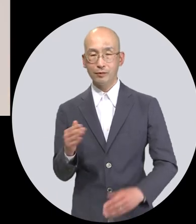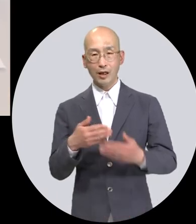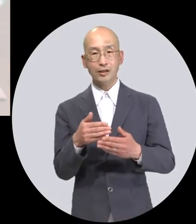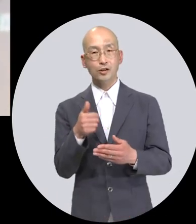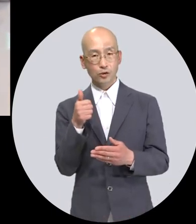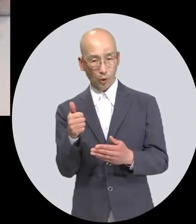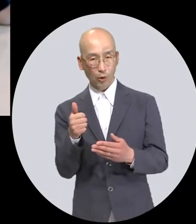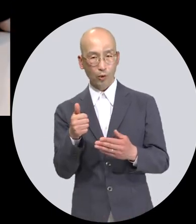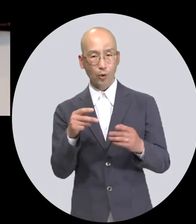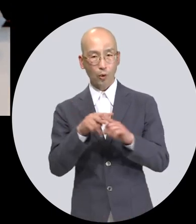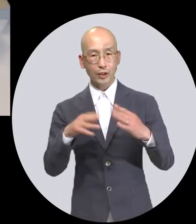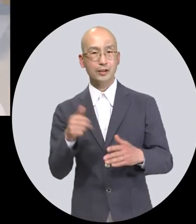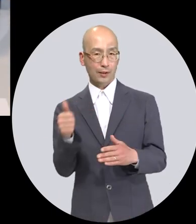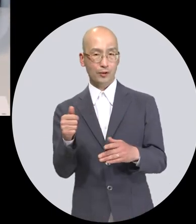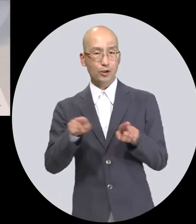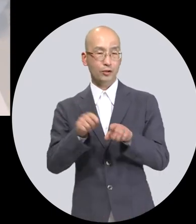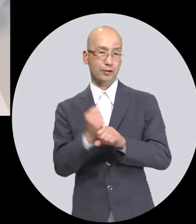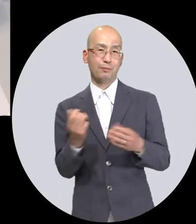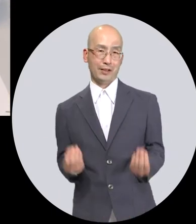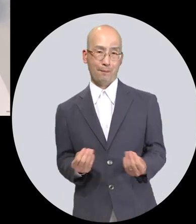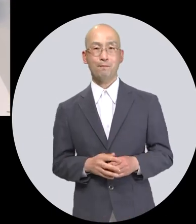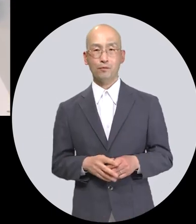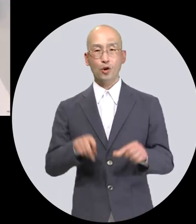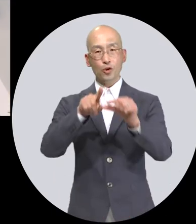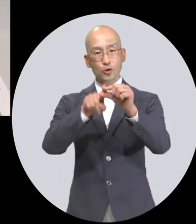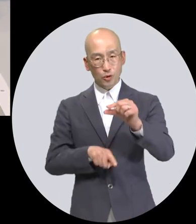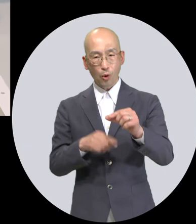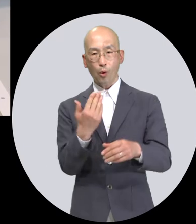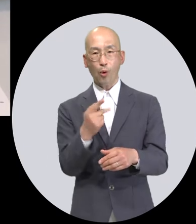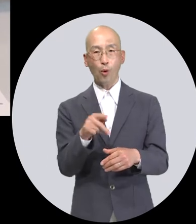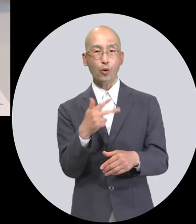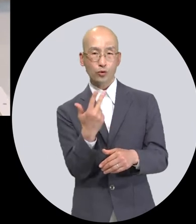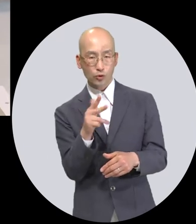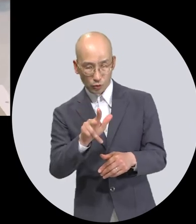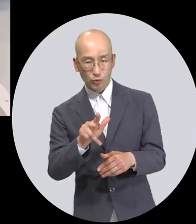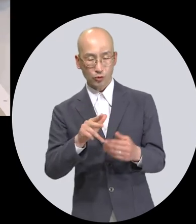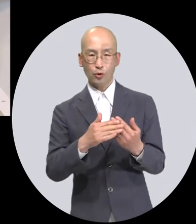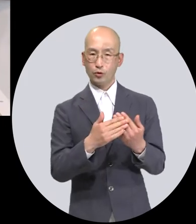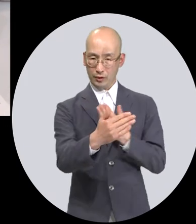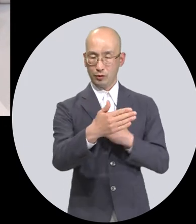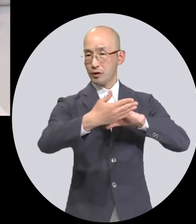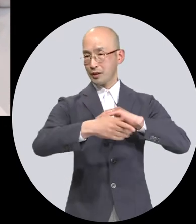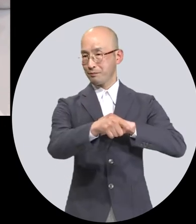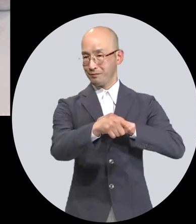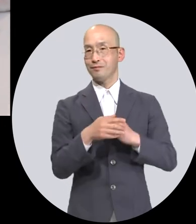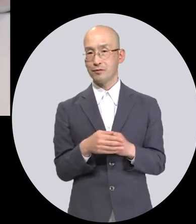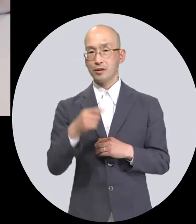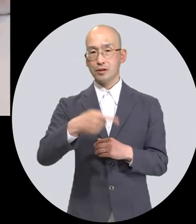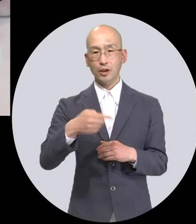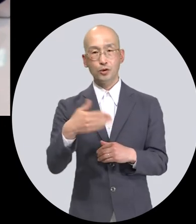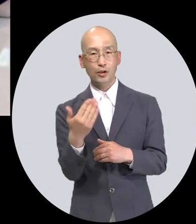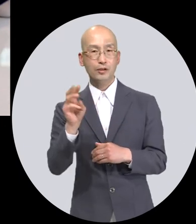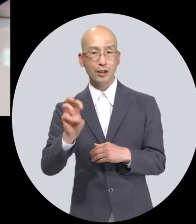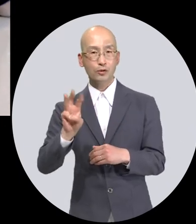これはアーティストの小谷元彦さんと一緒に作ったんですけど、ここの中央ホールの昔の写真、施工当時の